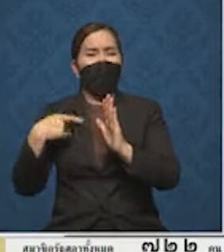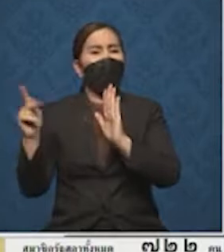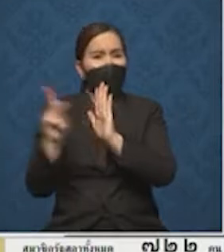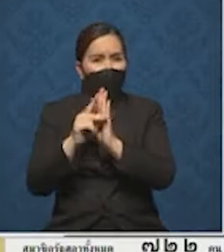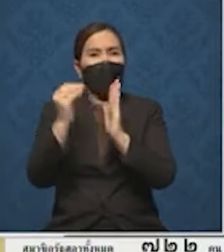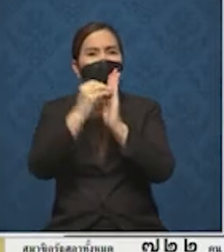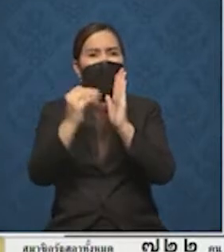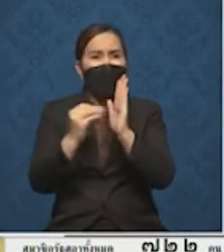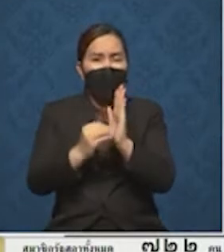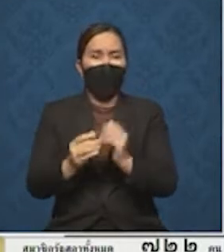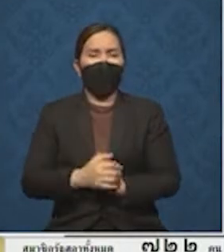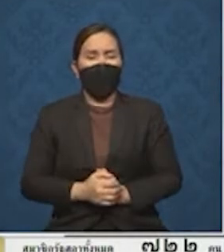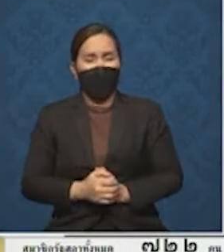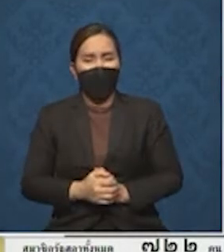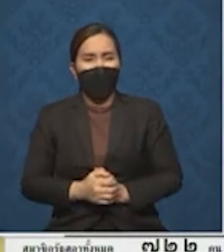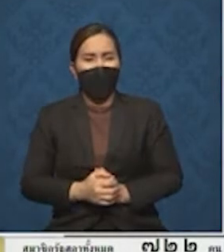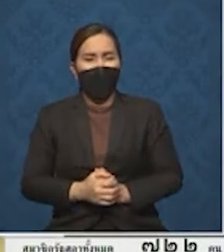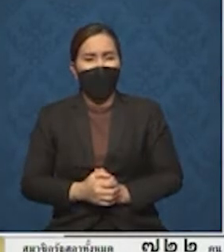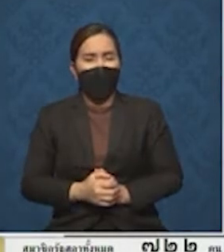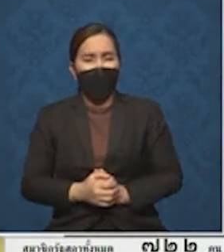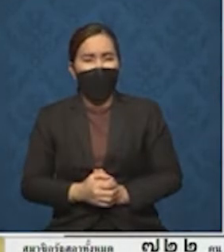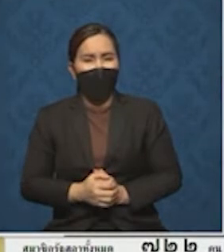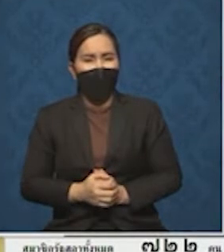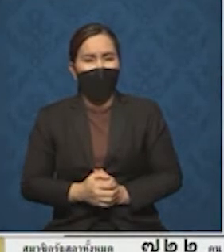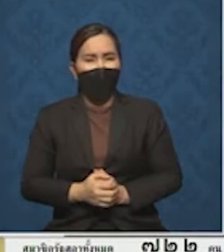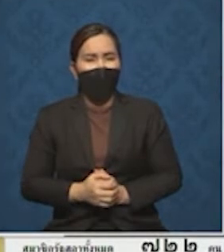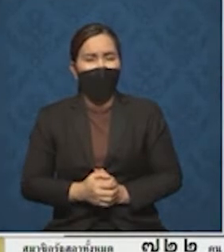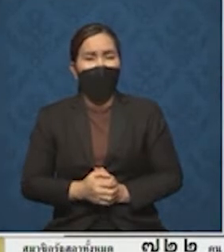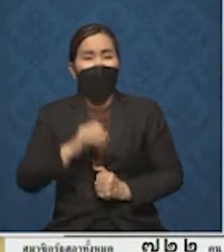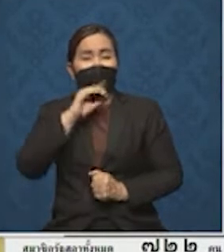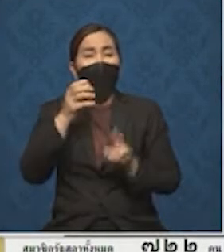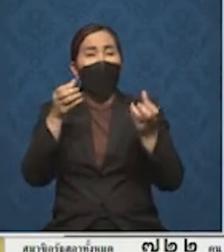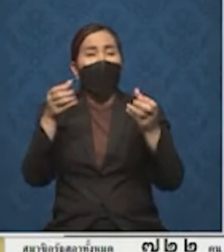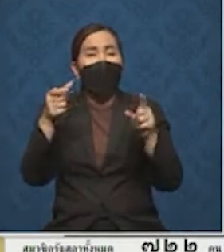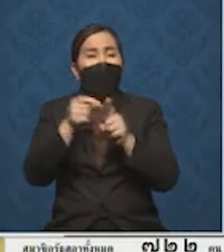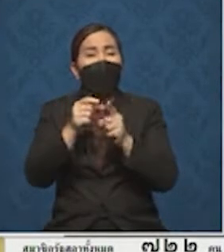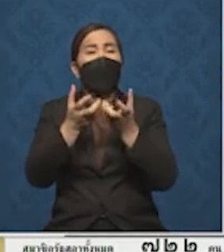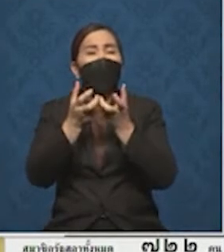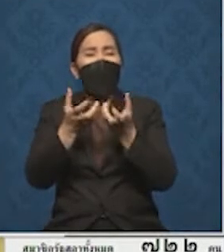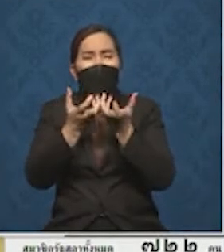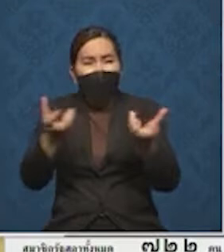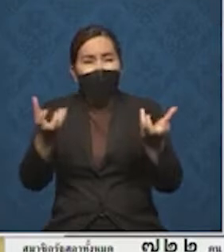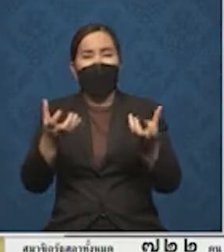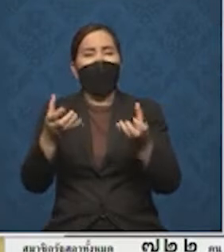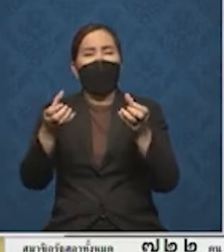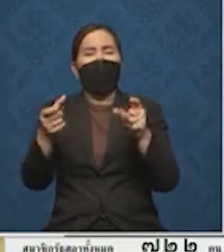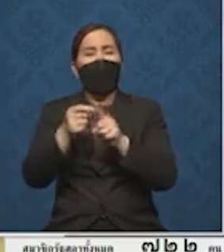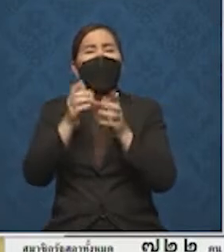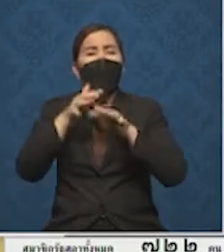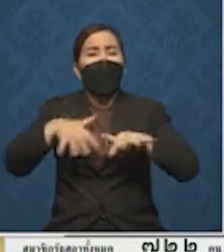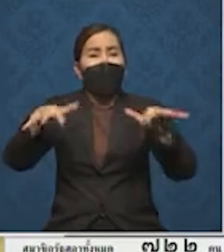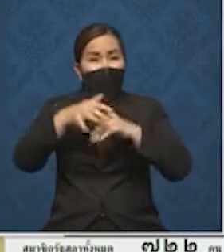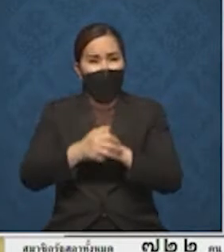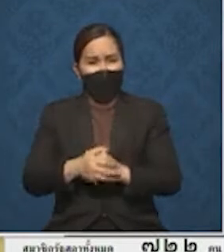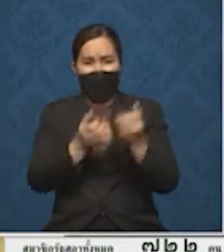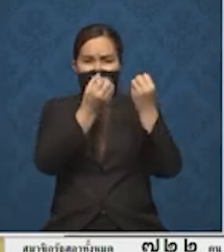็คำน้ำเป็ประทานแต่คุณไปเอากิลยาห้ามห้ามกับอิสระเนี่ยมั